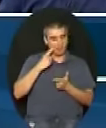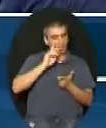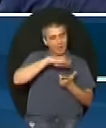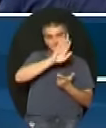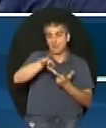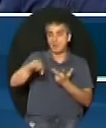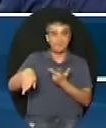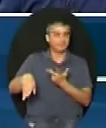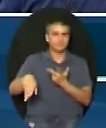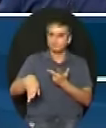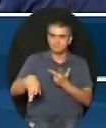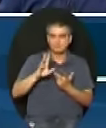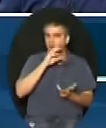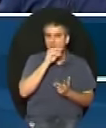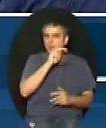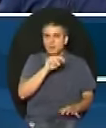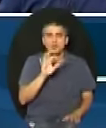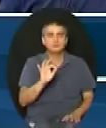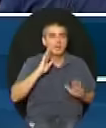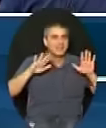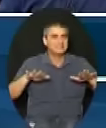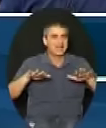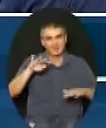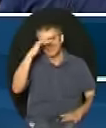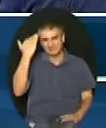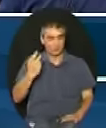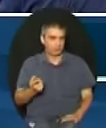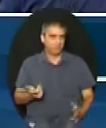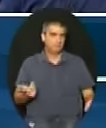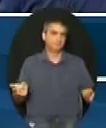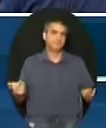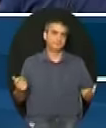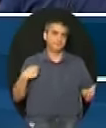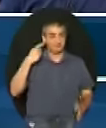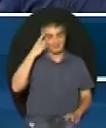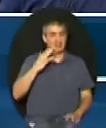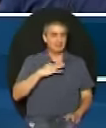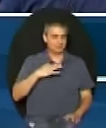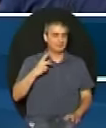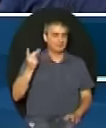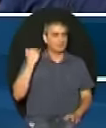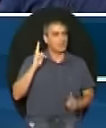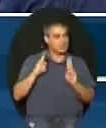כל העמדות. כן, אבל לא נגע בנושא של האסלאם המיליטנטי, ואני חושב שלעניות דעתי, הייתה